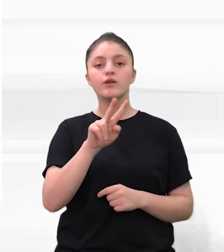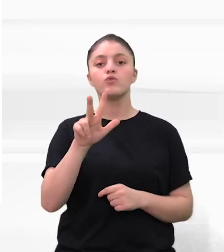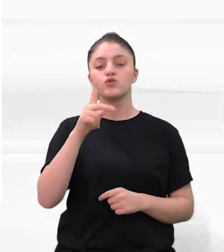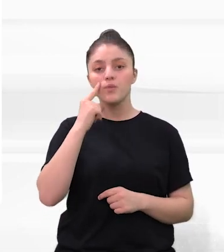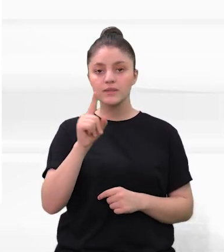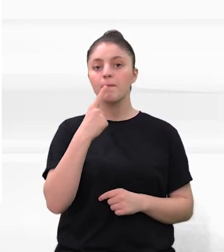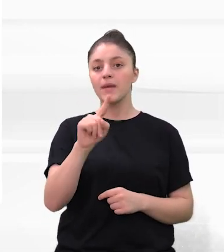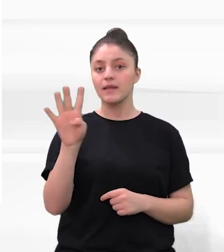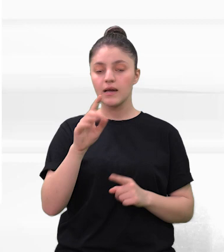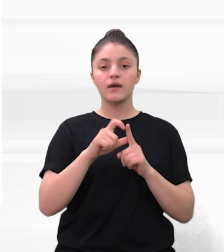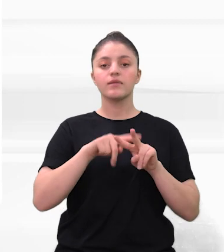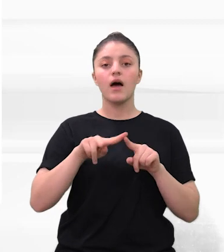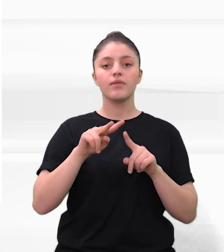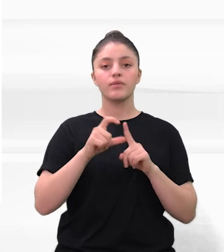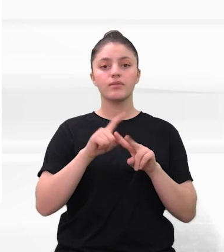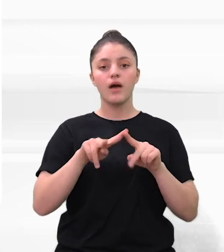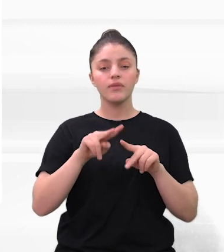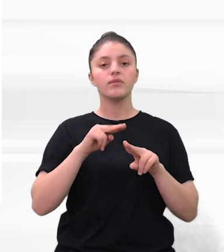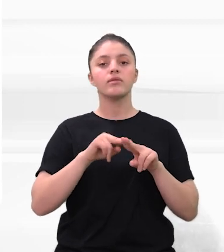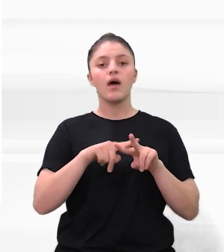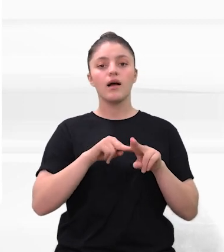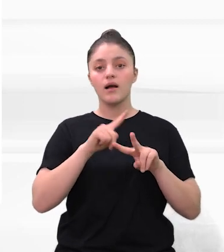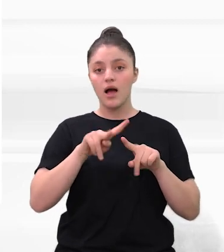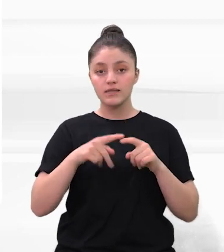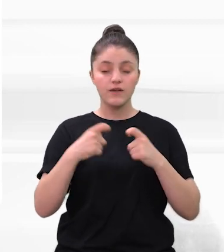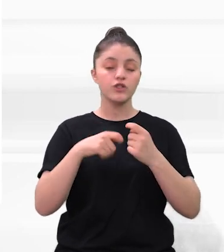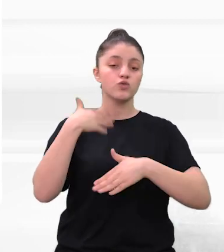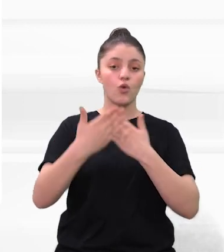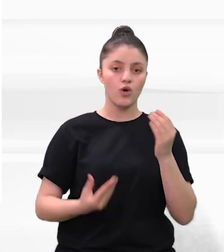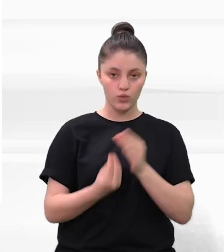23 Mayıs 1040 Dandanakan Savaşı ile kuruluyor